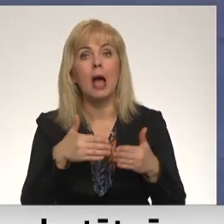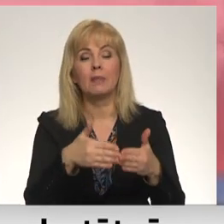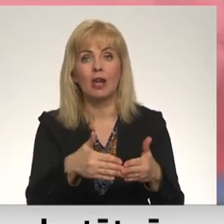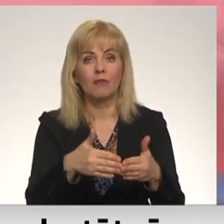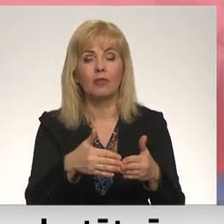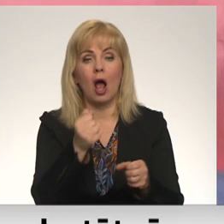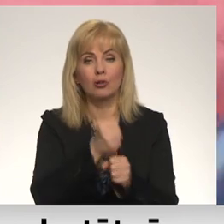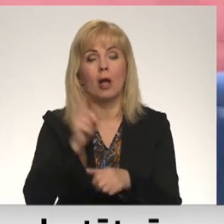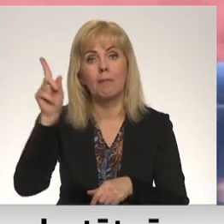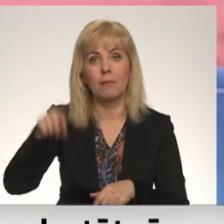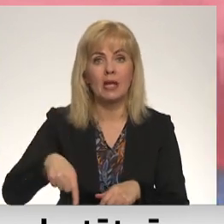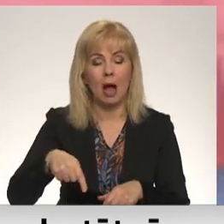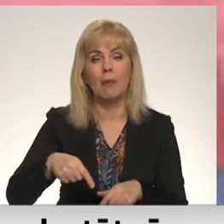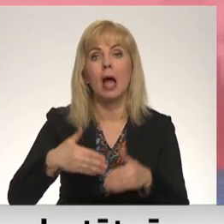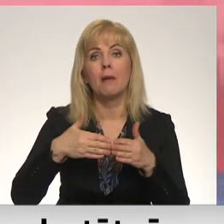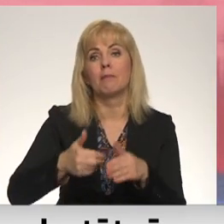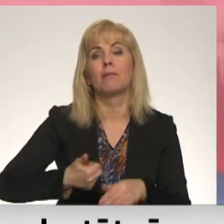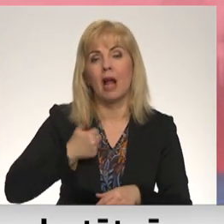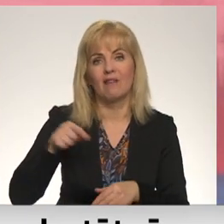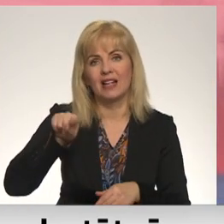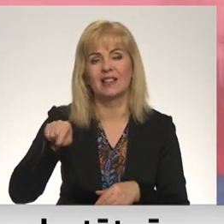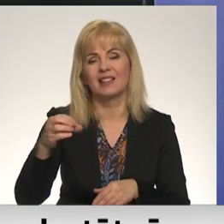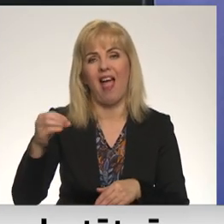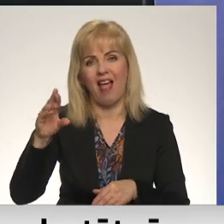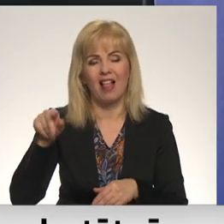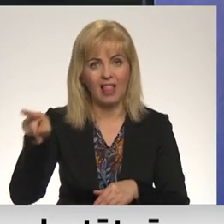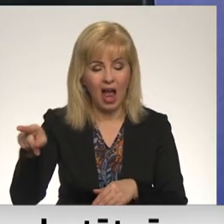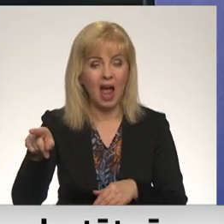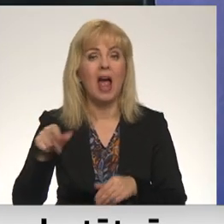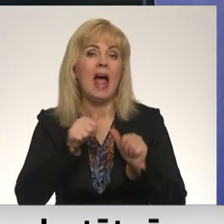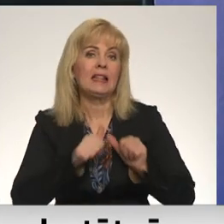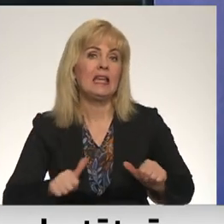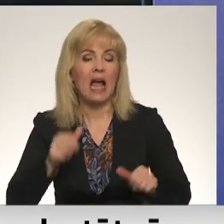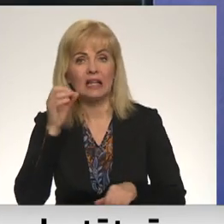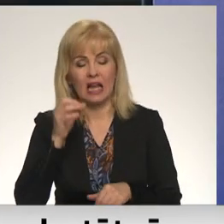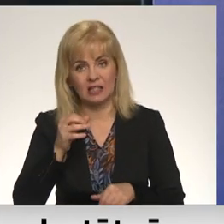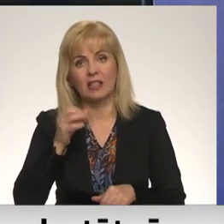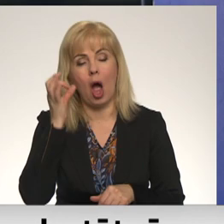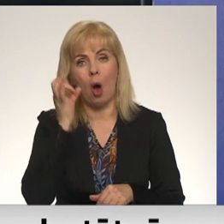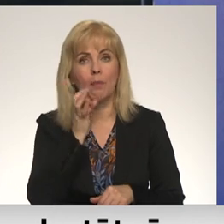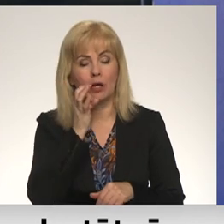izmaksas pieprasīs no prāmju operātora Stenaline. Kuģu satiksmes dienesta operātori informē, ka Latvijas